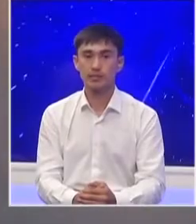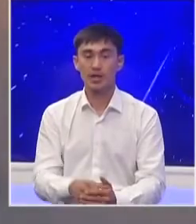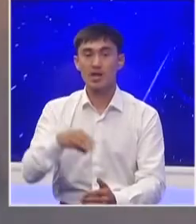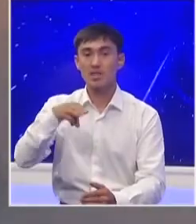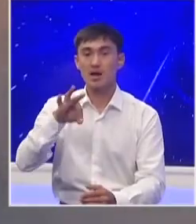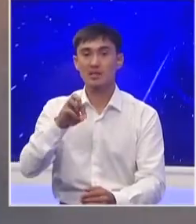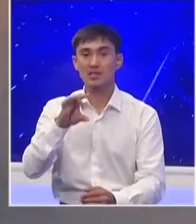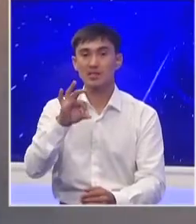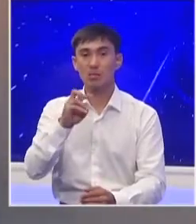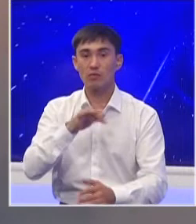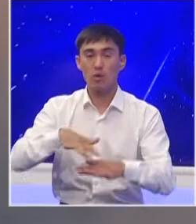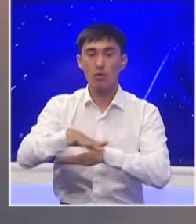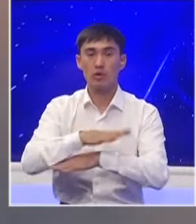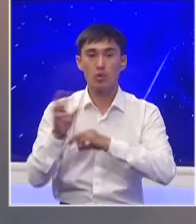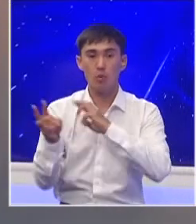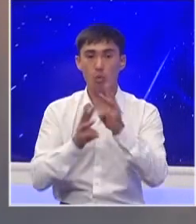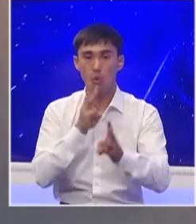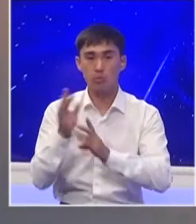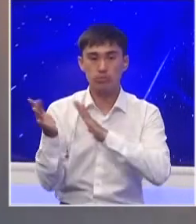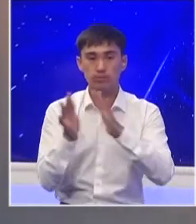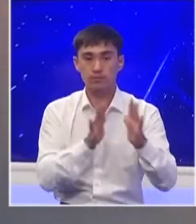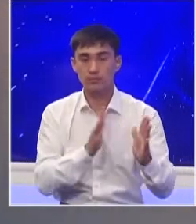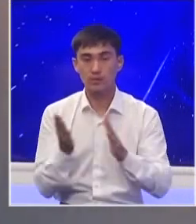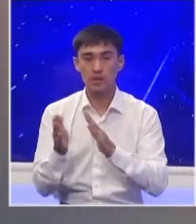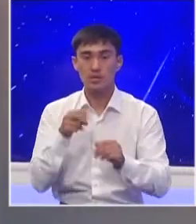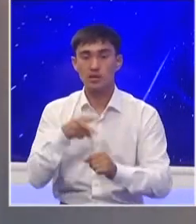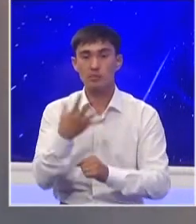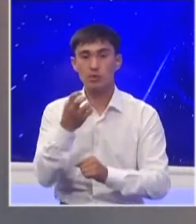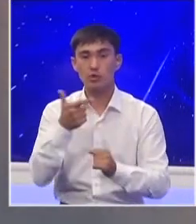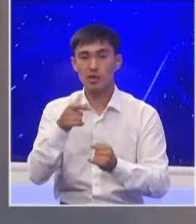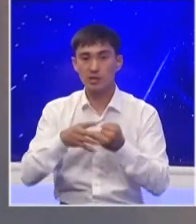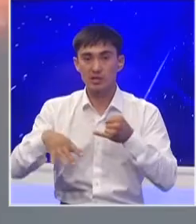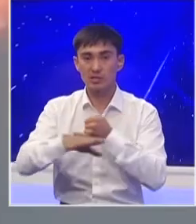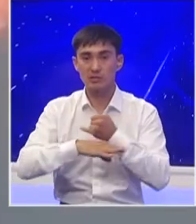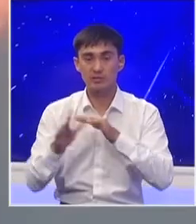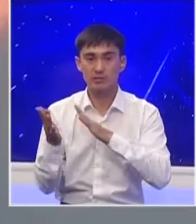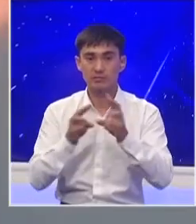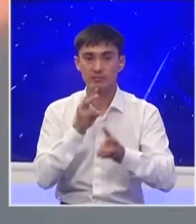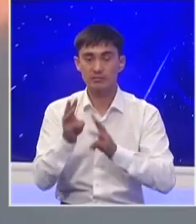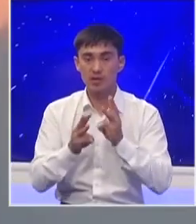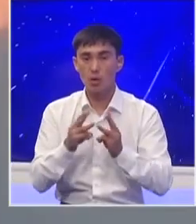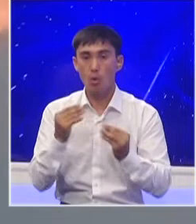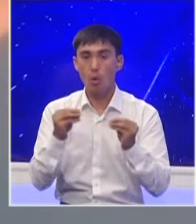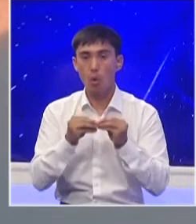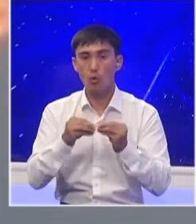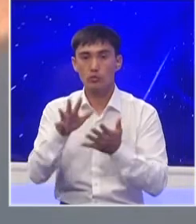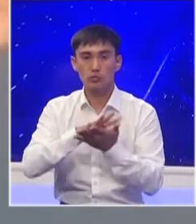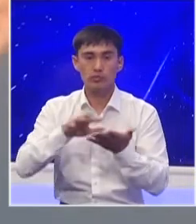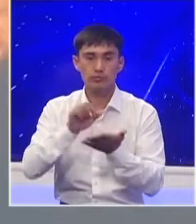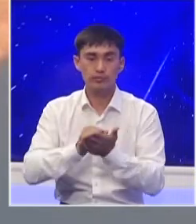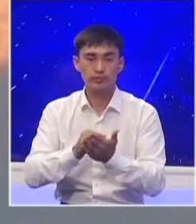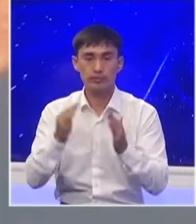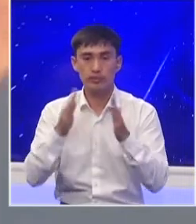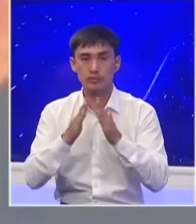Техастағы Саммервилл аумағында орман отқа оранды. Өрт 2500 гектардан астам жерді шарпыған. Ондаған үй күлге айналды.